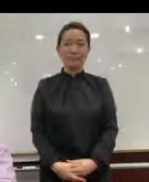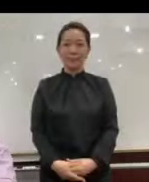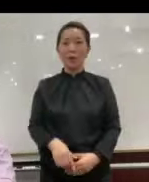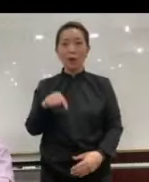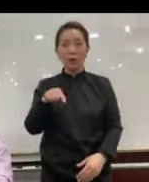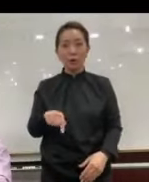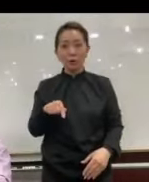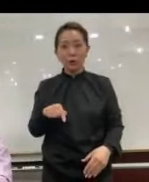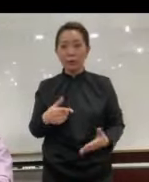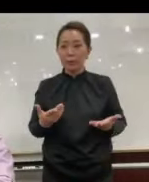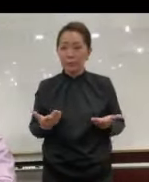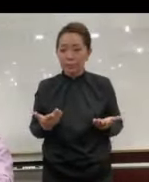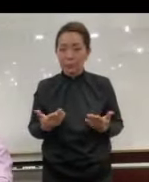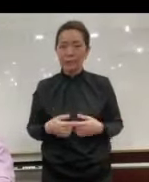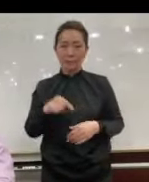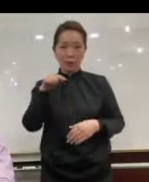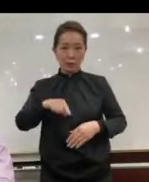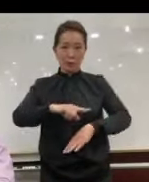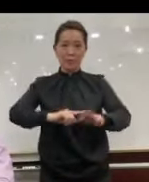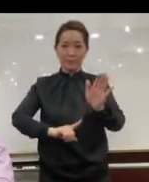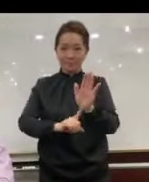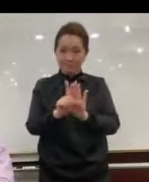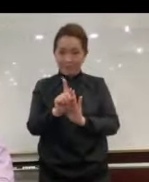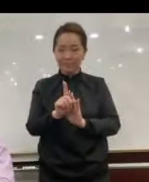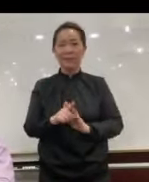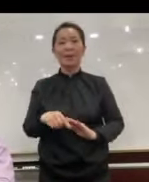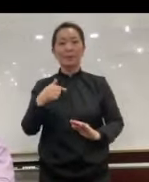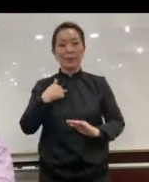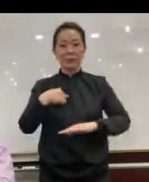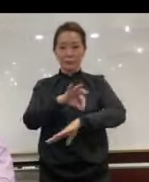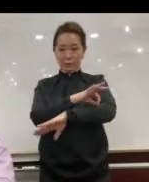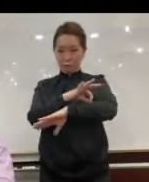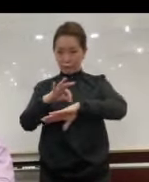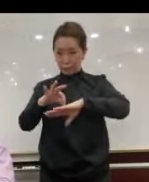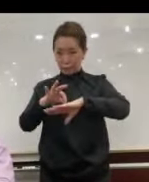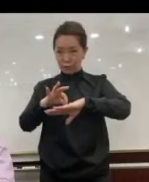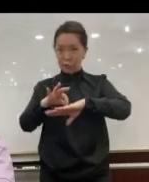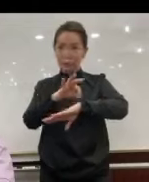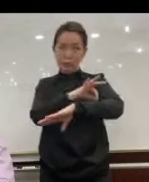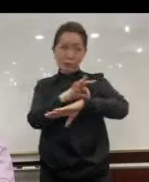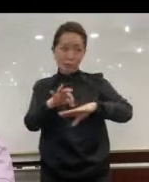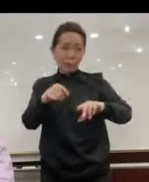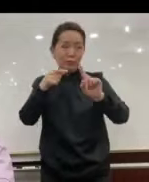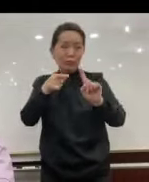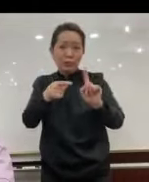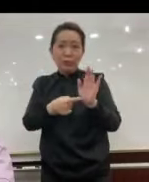За өнөөдрөөс эхлээд манай төслийн зүгээс та бүхэндээ зориулаад